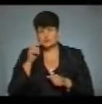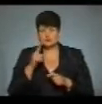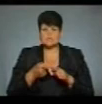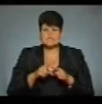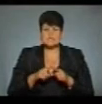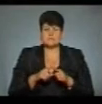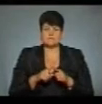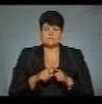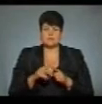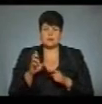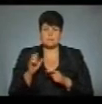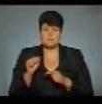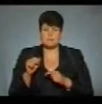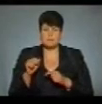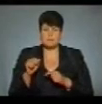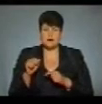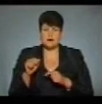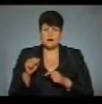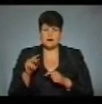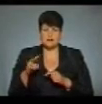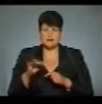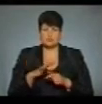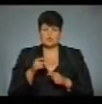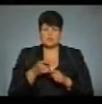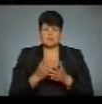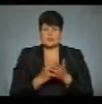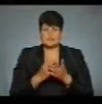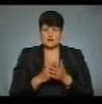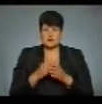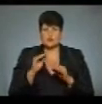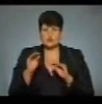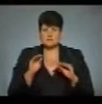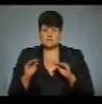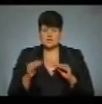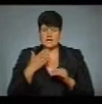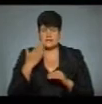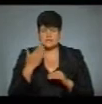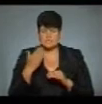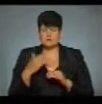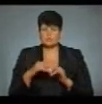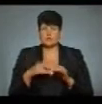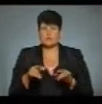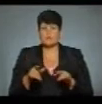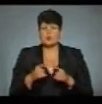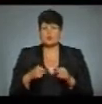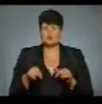належали саме цьому кандидату. Розміщення такої агітаційної продукції під час заходу,